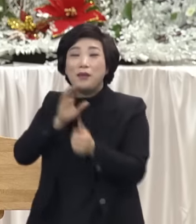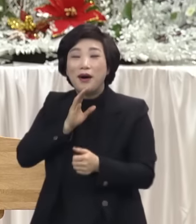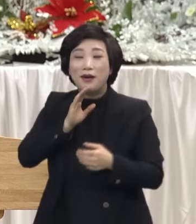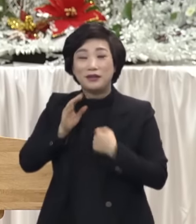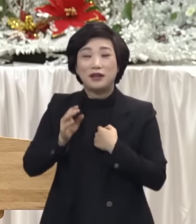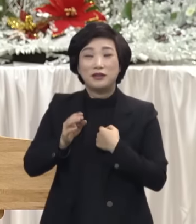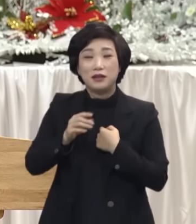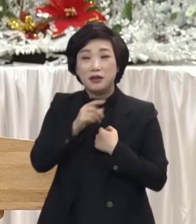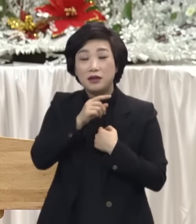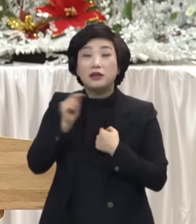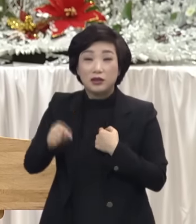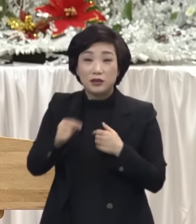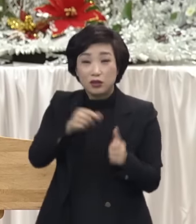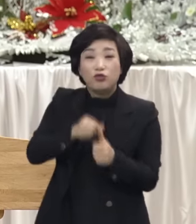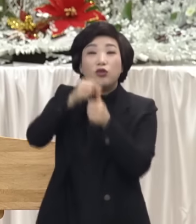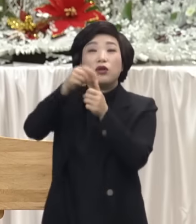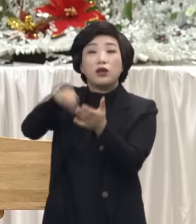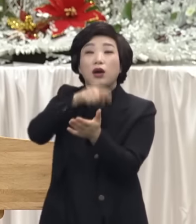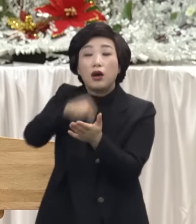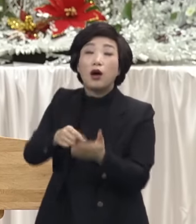살린 값을 요구하겠죠.